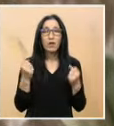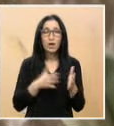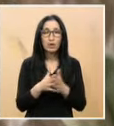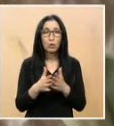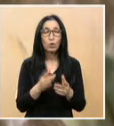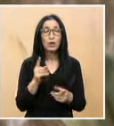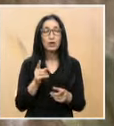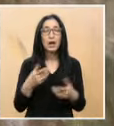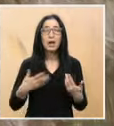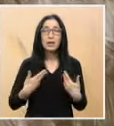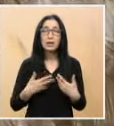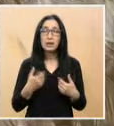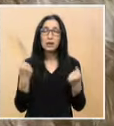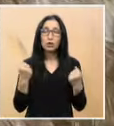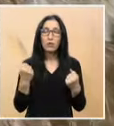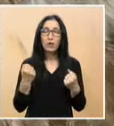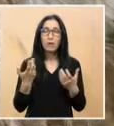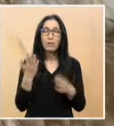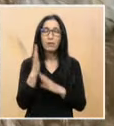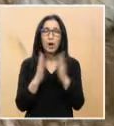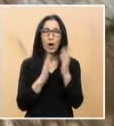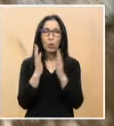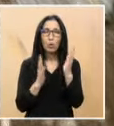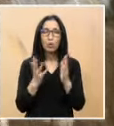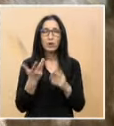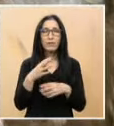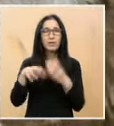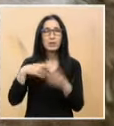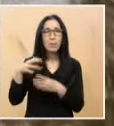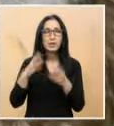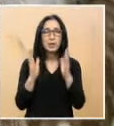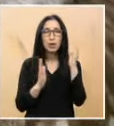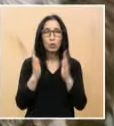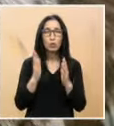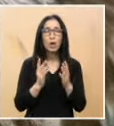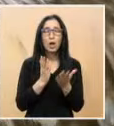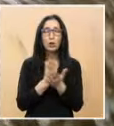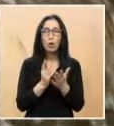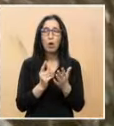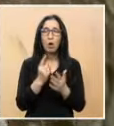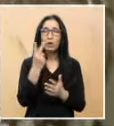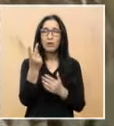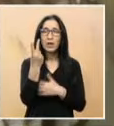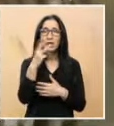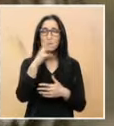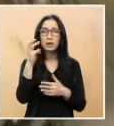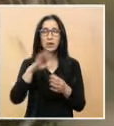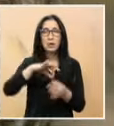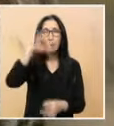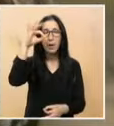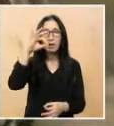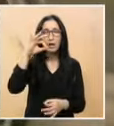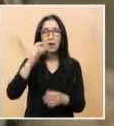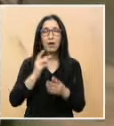Тя предпочита да живее в гори, в смесени гори, качва се на високо в планините до 2300 метра над морска височина, където